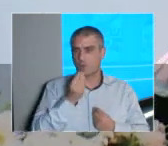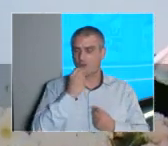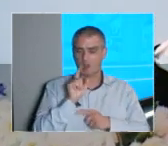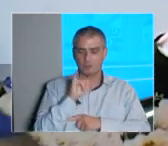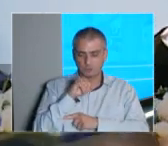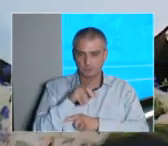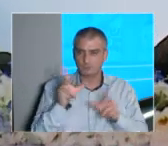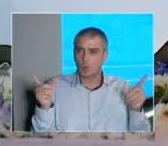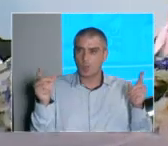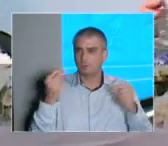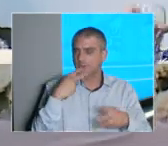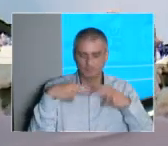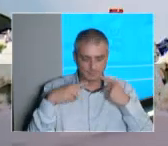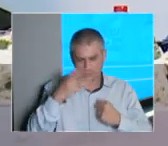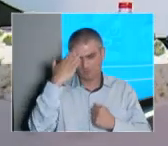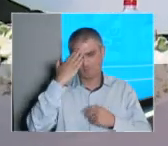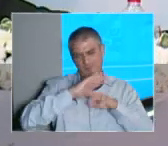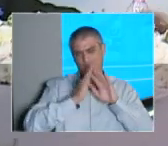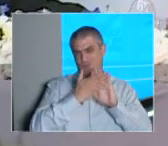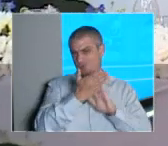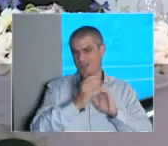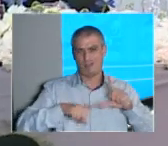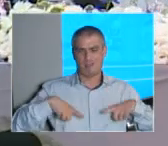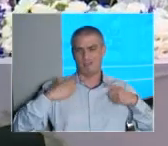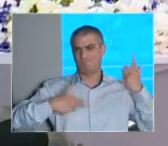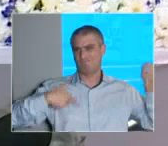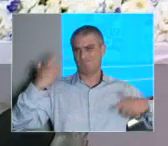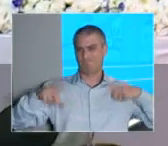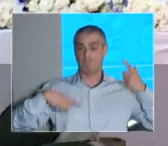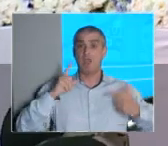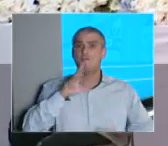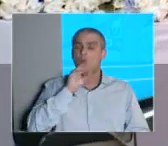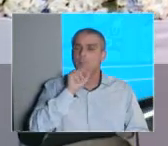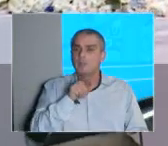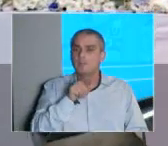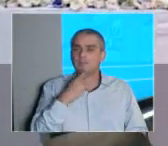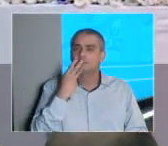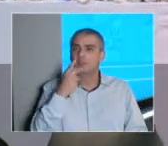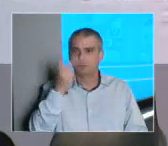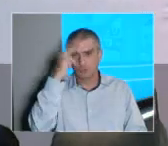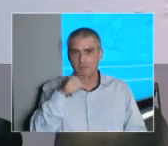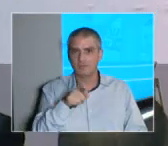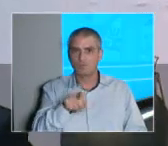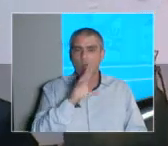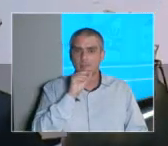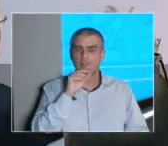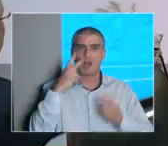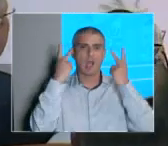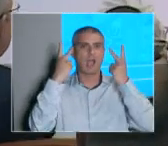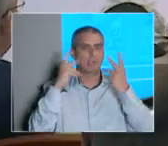שרימפסים ולובסטרים במסעדות, ומכירים את כל אורח החיים שלו, אבל הוא מדבר איתם בשפה שהם מבינים. הוא מדבר